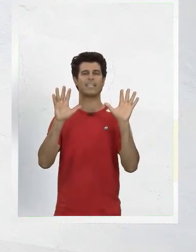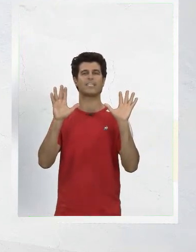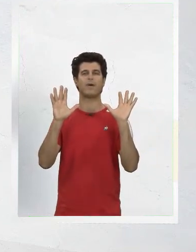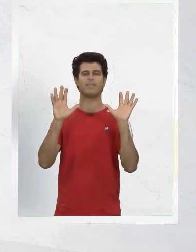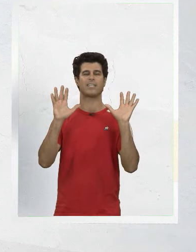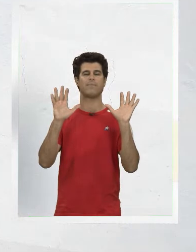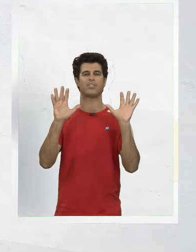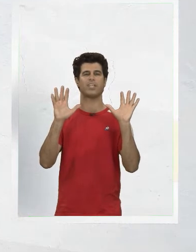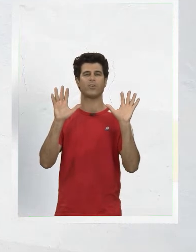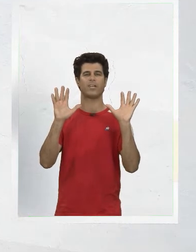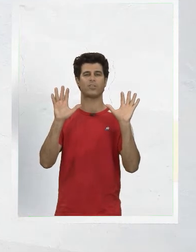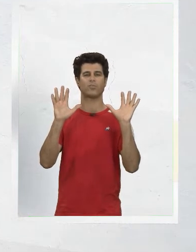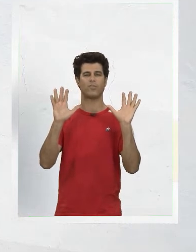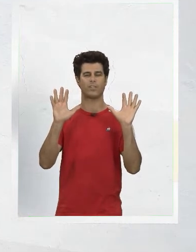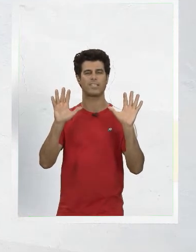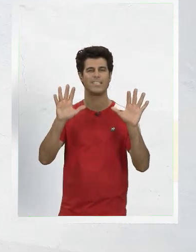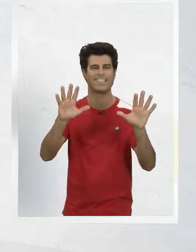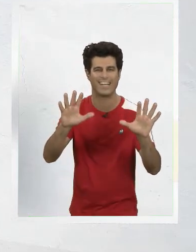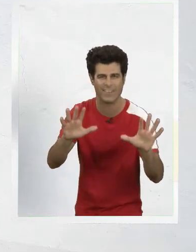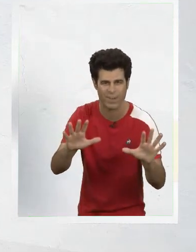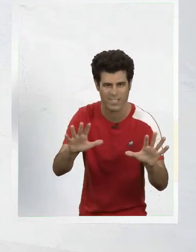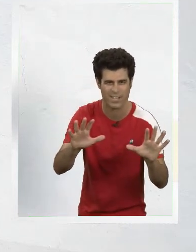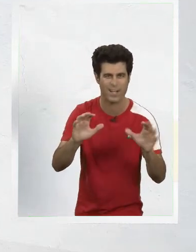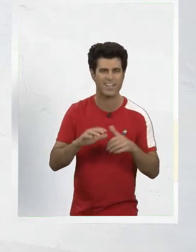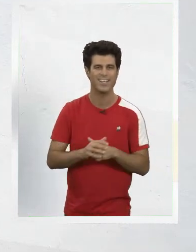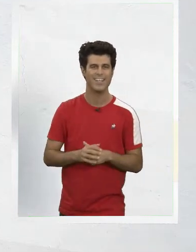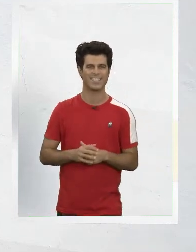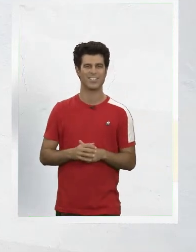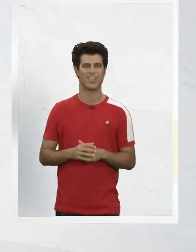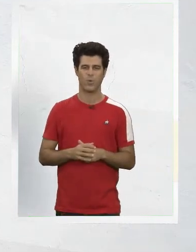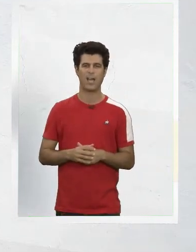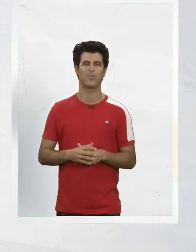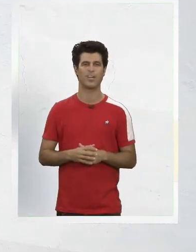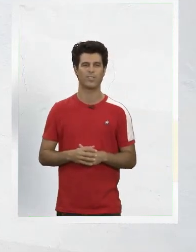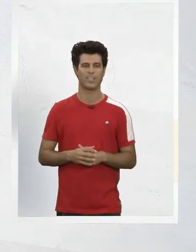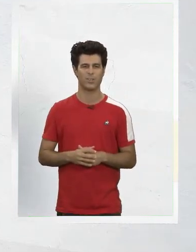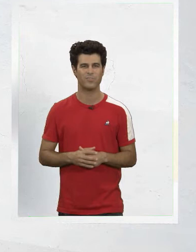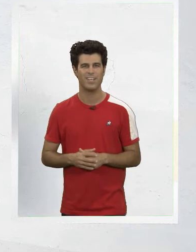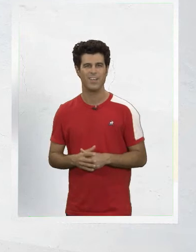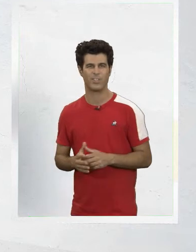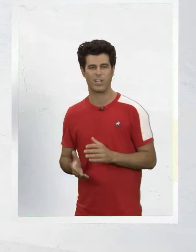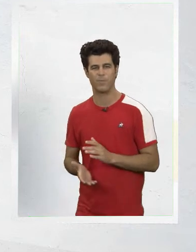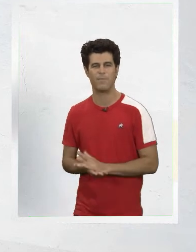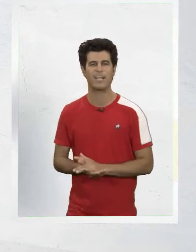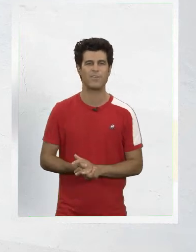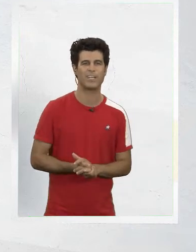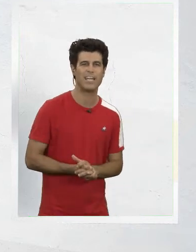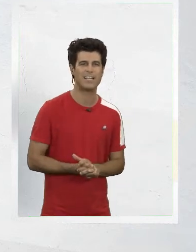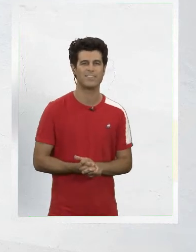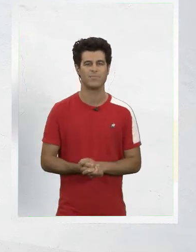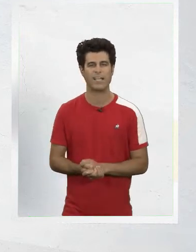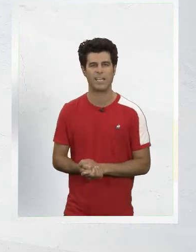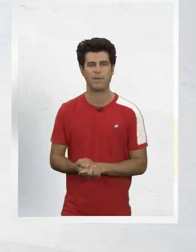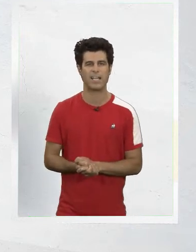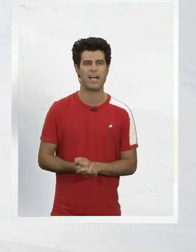להתרחק קצת מהמצלמה, שנראה אותך טוב טוב. את לא צריכה להתקרב למצלמה, כדי שכולנו נראה אותך טוב. ושלום למעיין